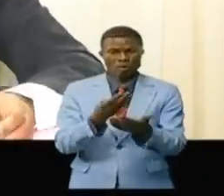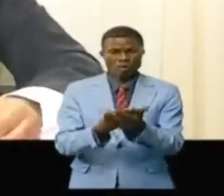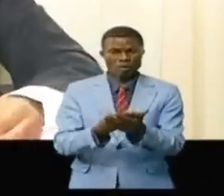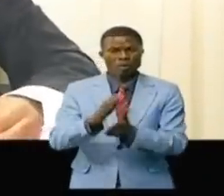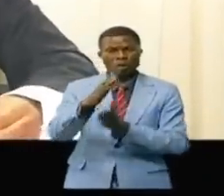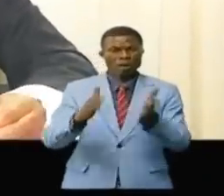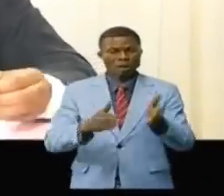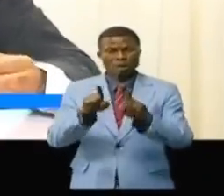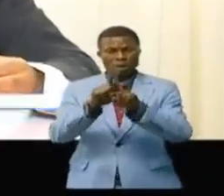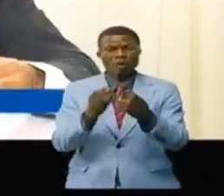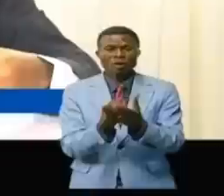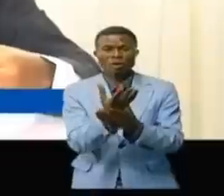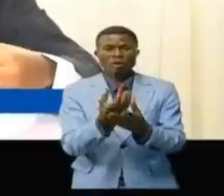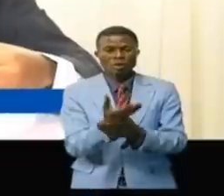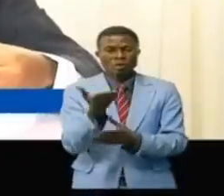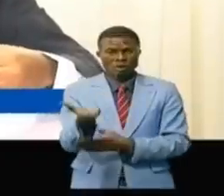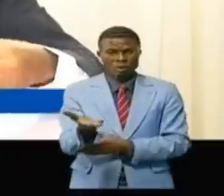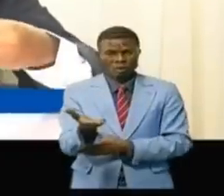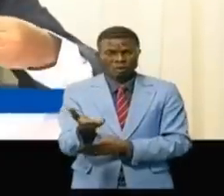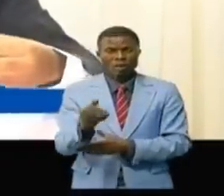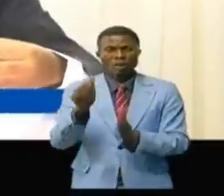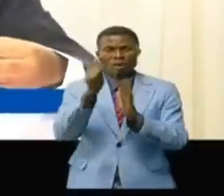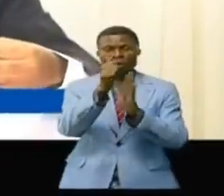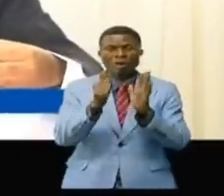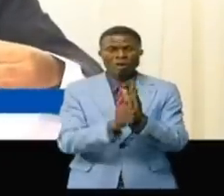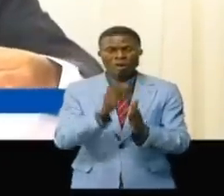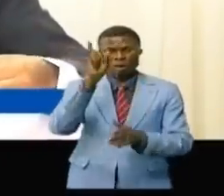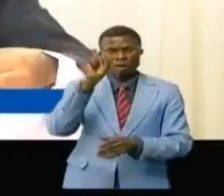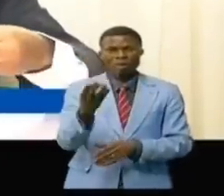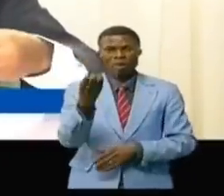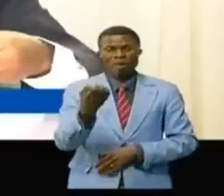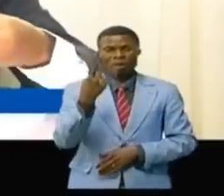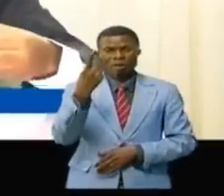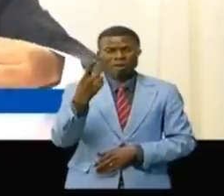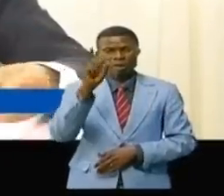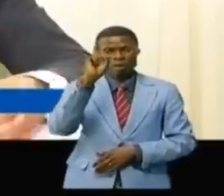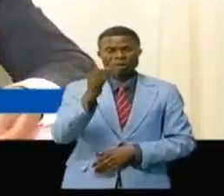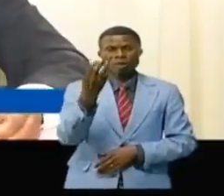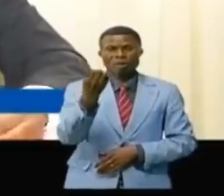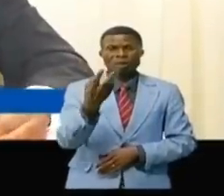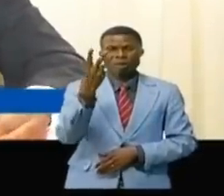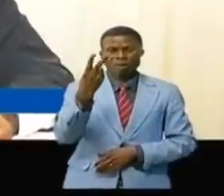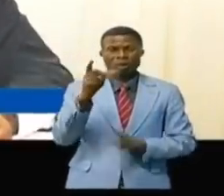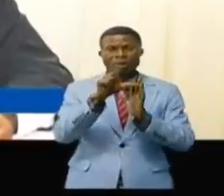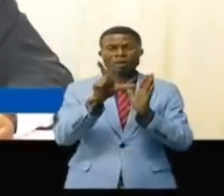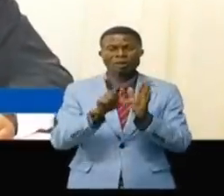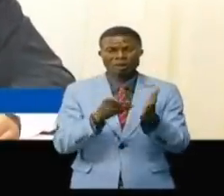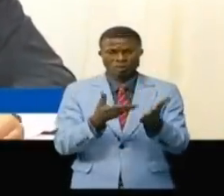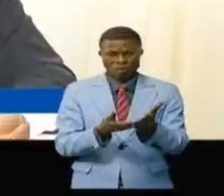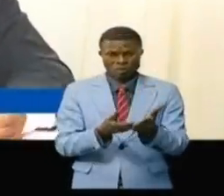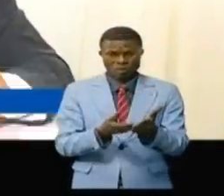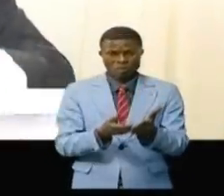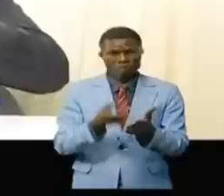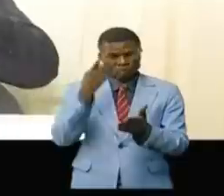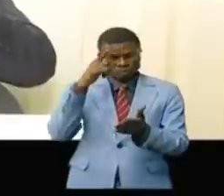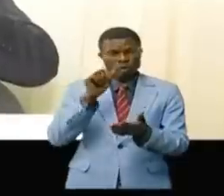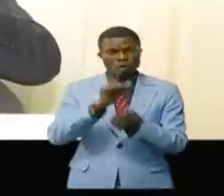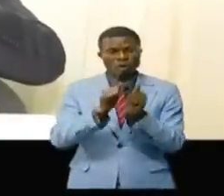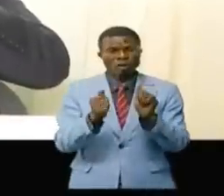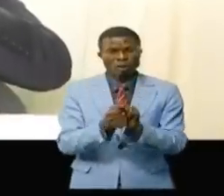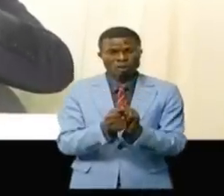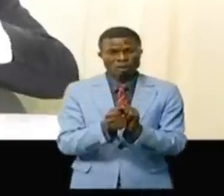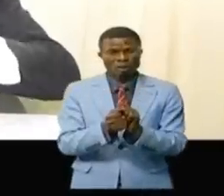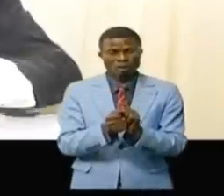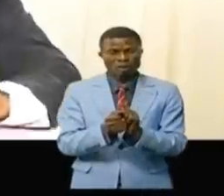en dépenses. Là, nous sommes aux articles 141 et 142 de notre loi organique. Et s'il faut donner la situation de